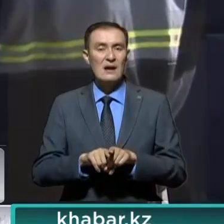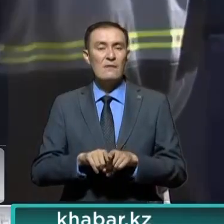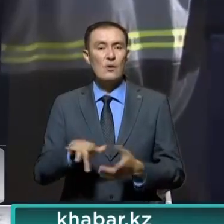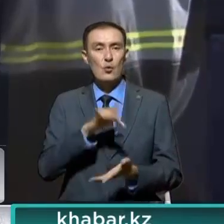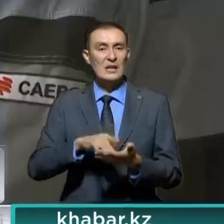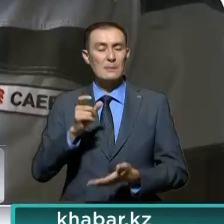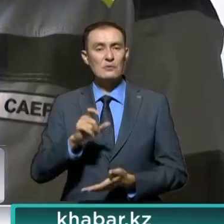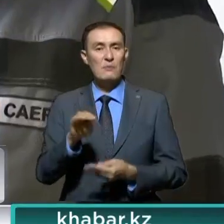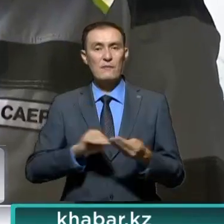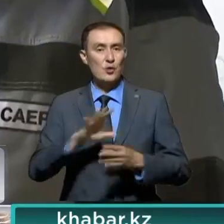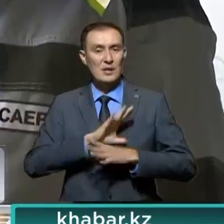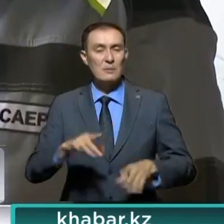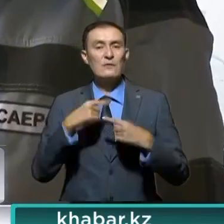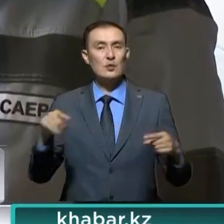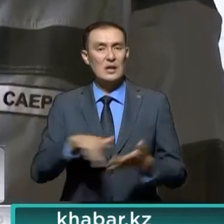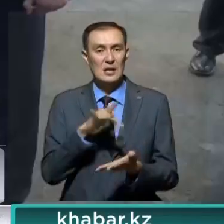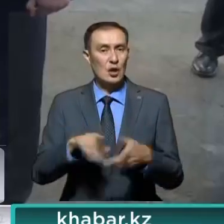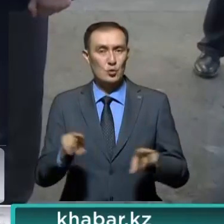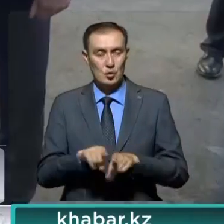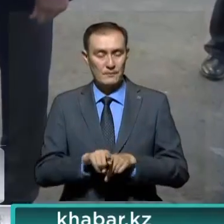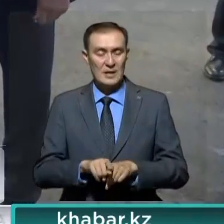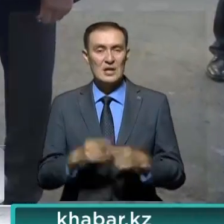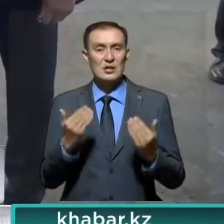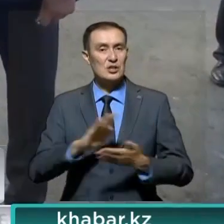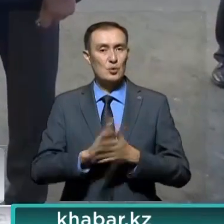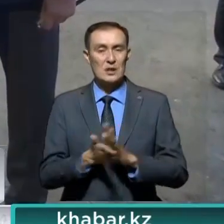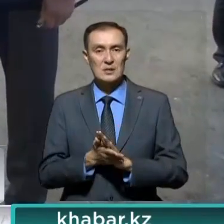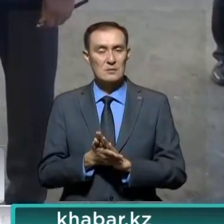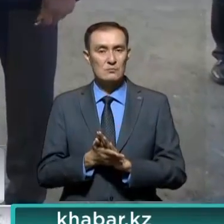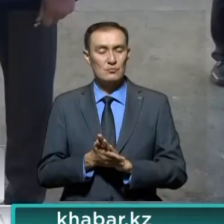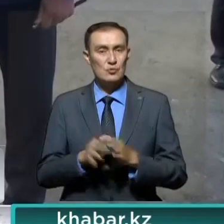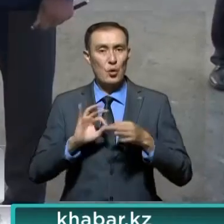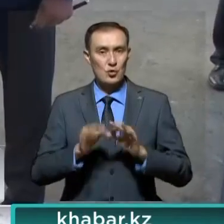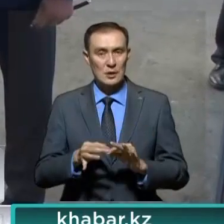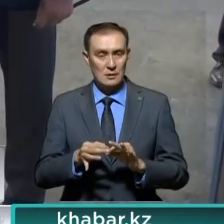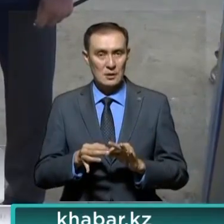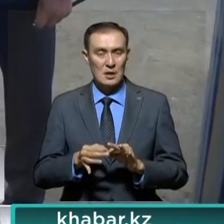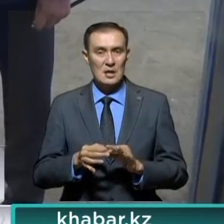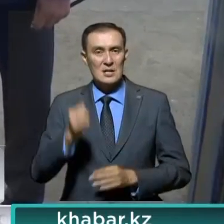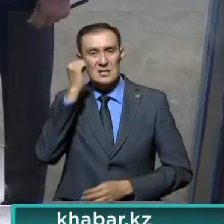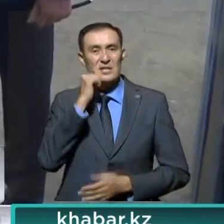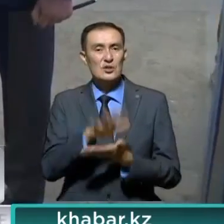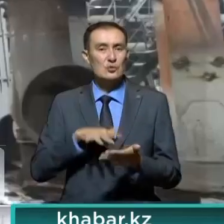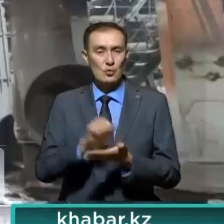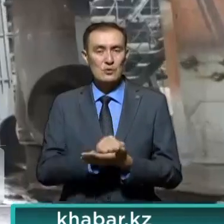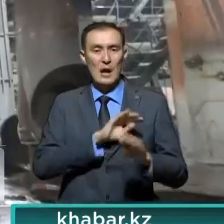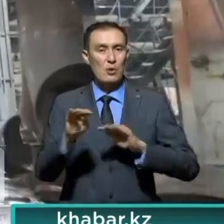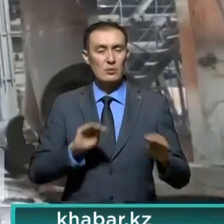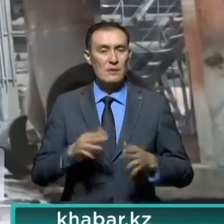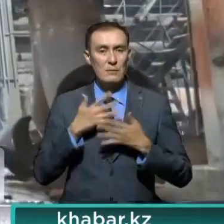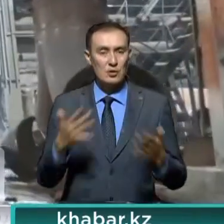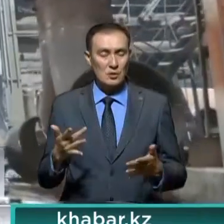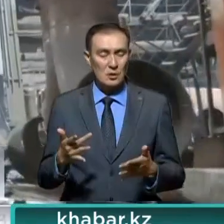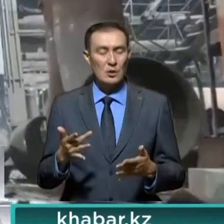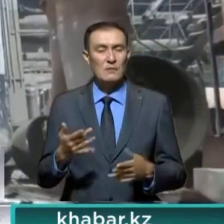самом Экибастузе, ни в другом городе. Ситуация серьезная. Износ очень большой. Надо